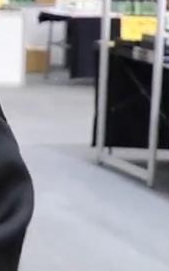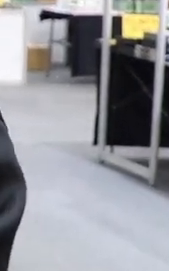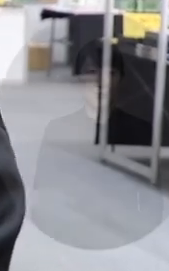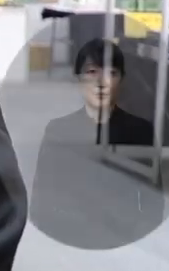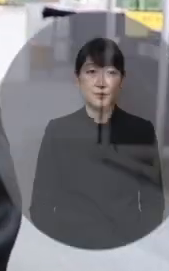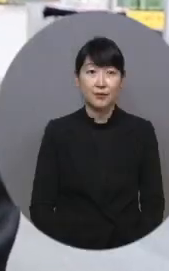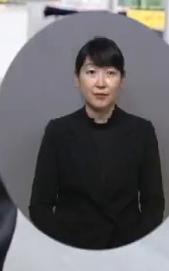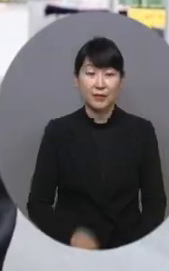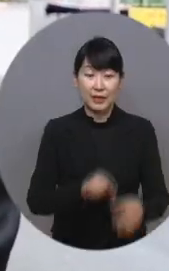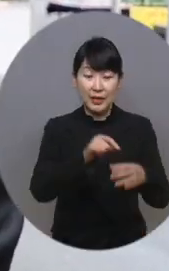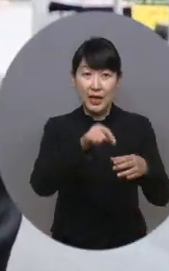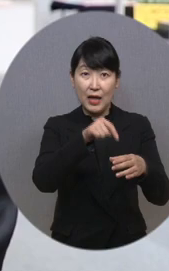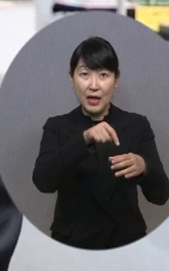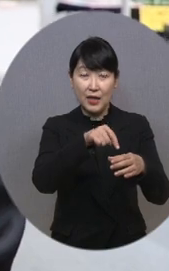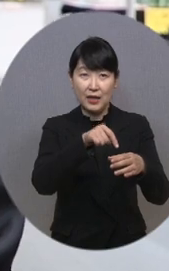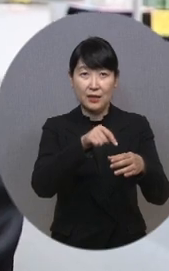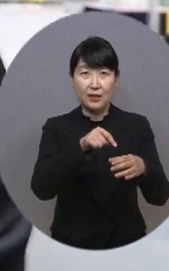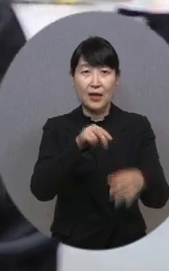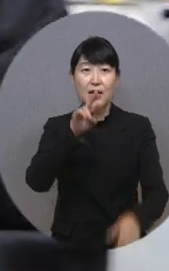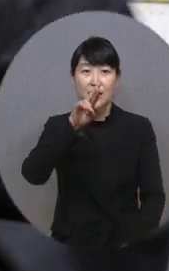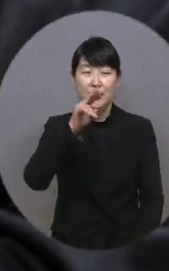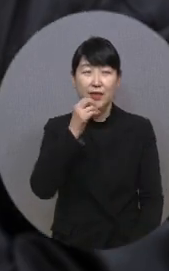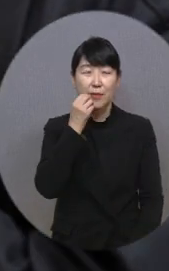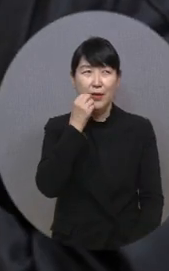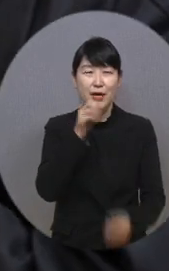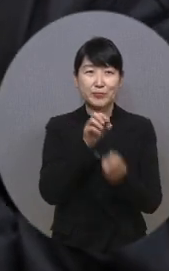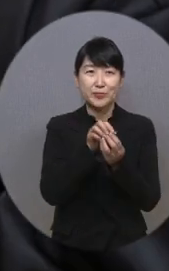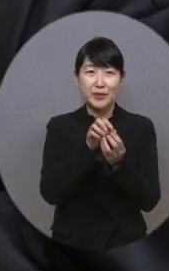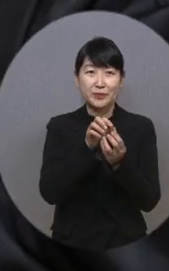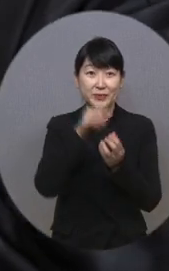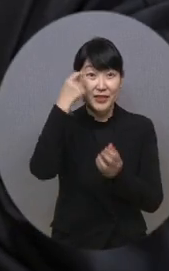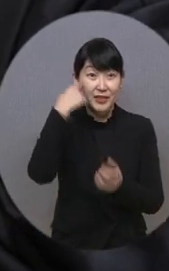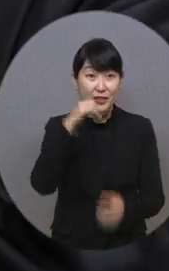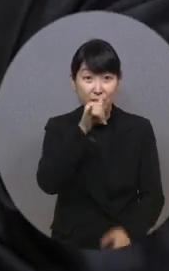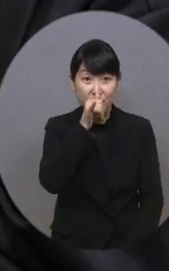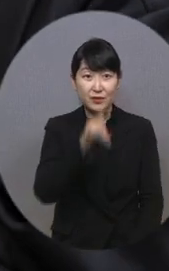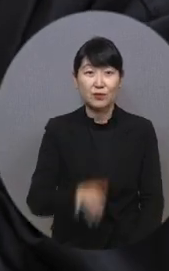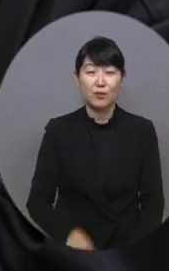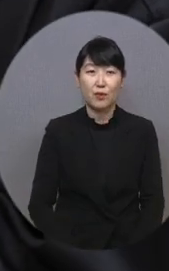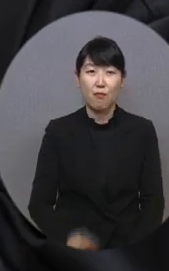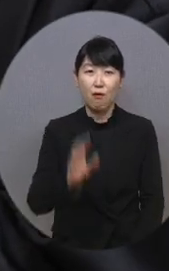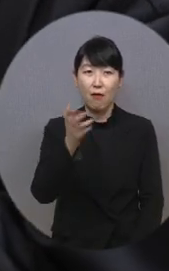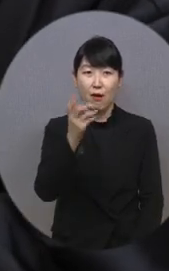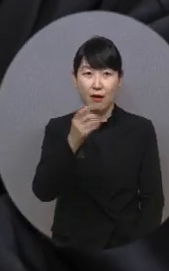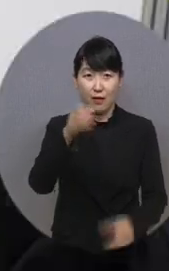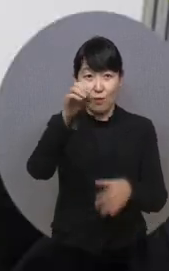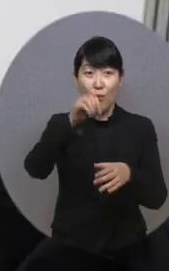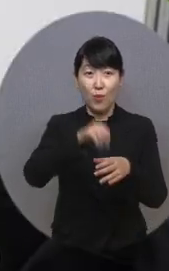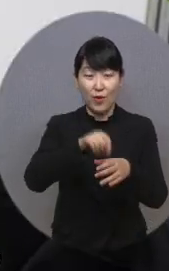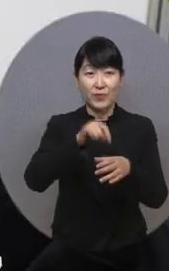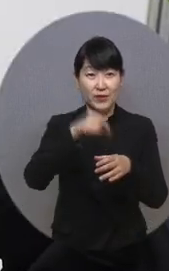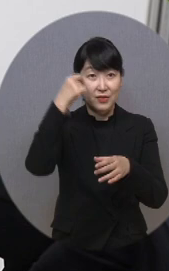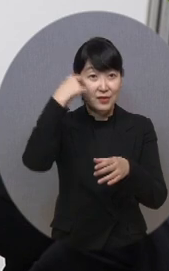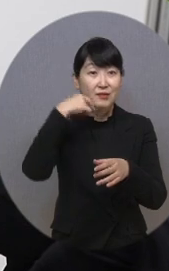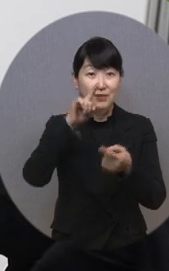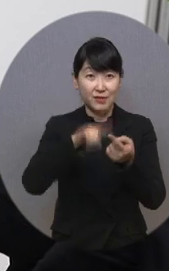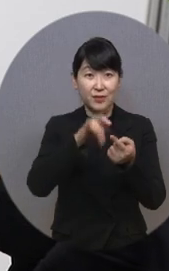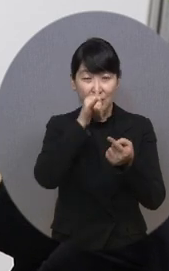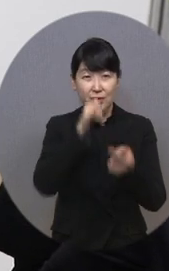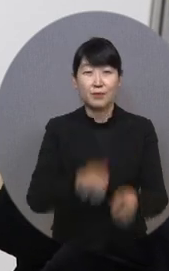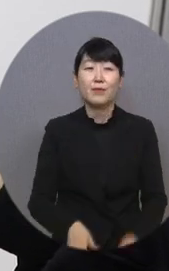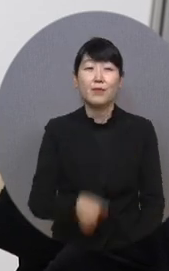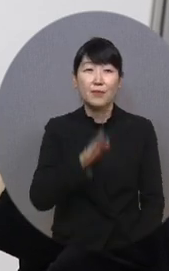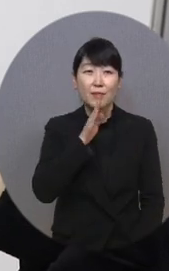안에 막 인삼도 씹히고, 네. 인삼이 그대로 갈아져서 들어간 건가 봐요. 네, 젖소에서 바로